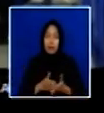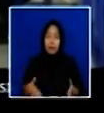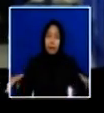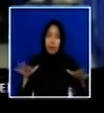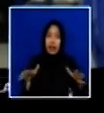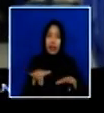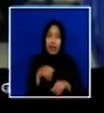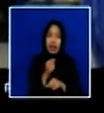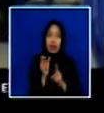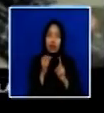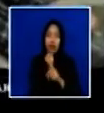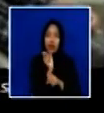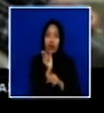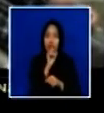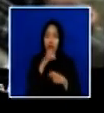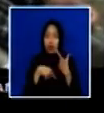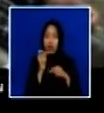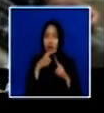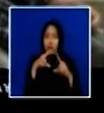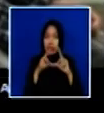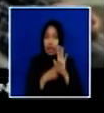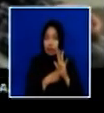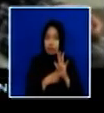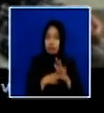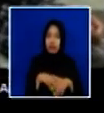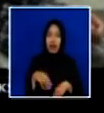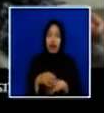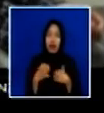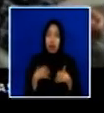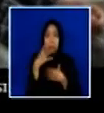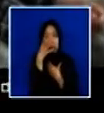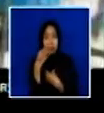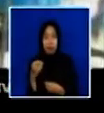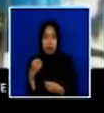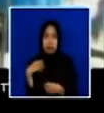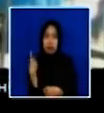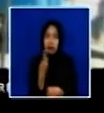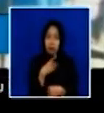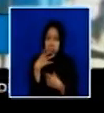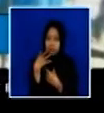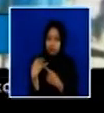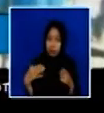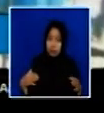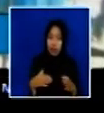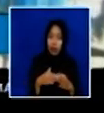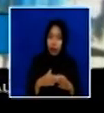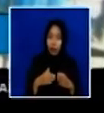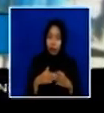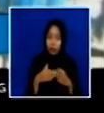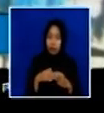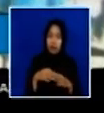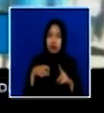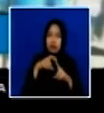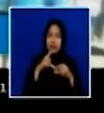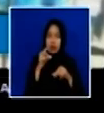Pantai Banyu Tibo harapan kami tentunya Masyarakat khususnya yang karang taruna yang ada di desa